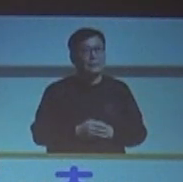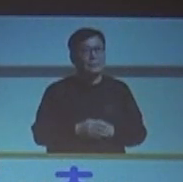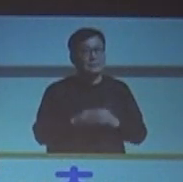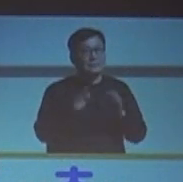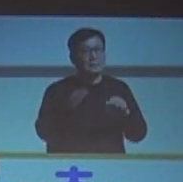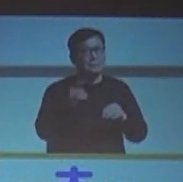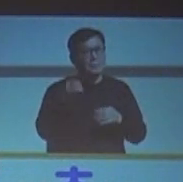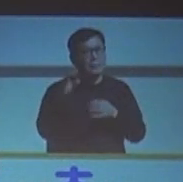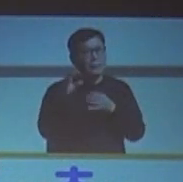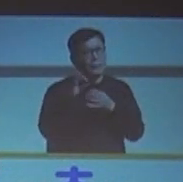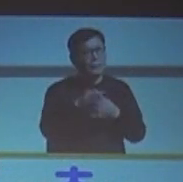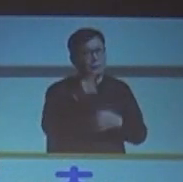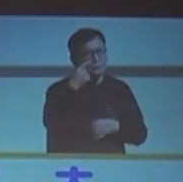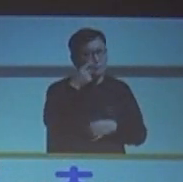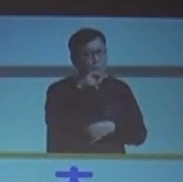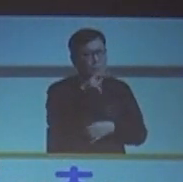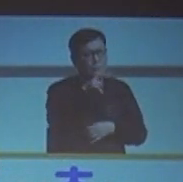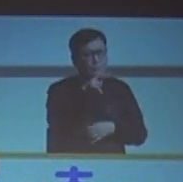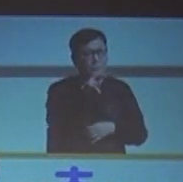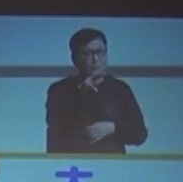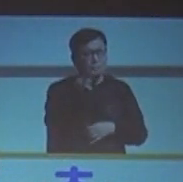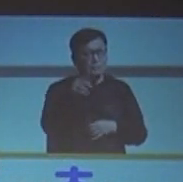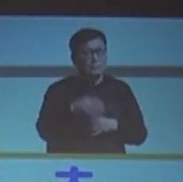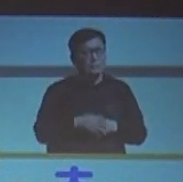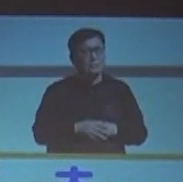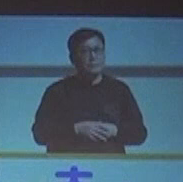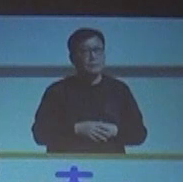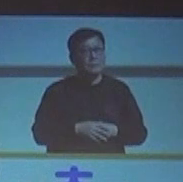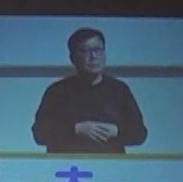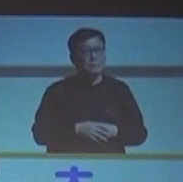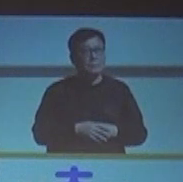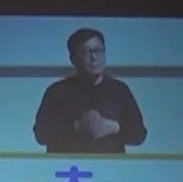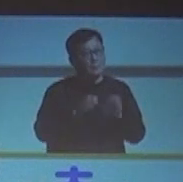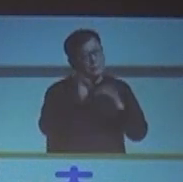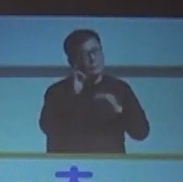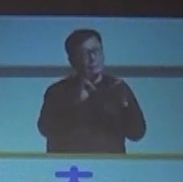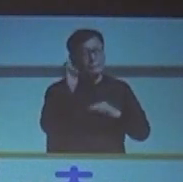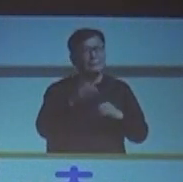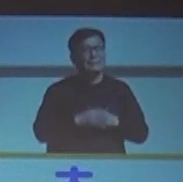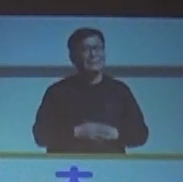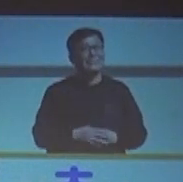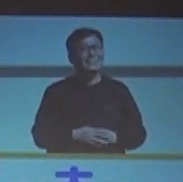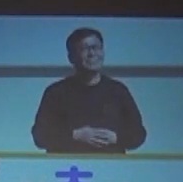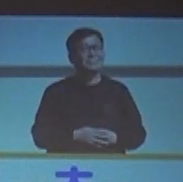제가 계속 보니까 네 아이고, 정신이 없네요. 네, 정신.